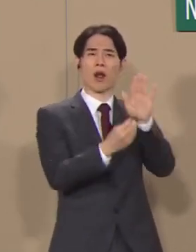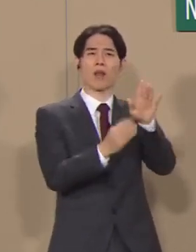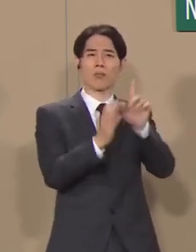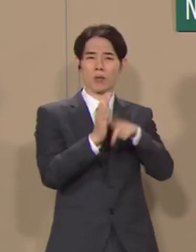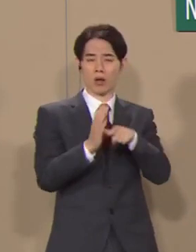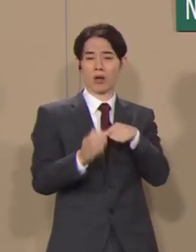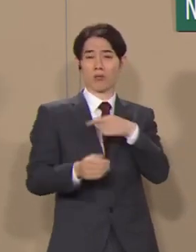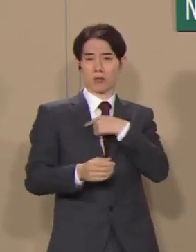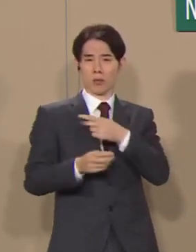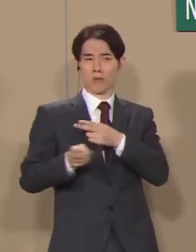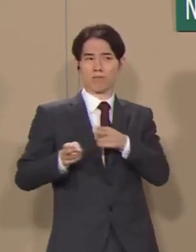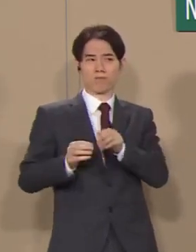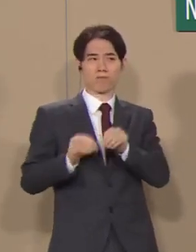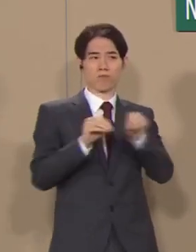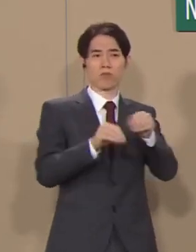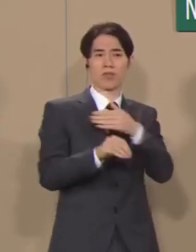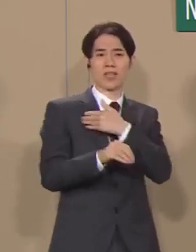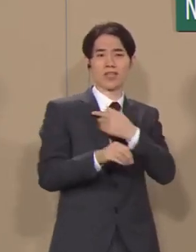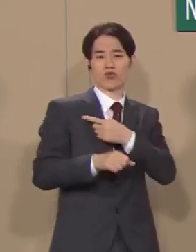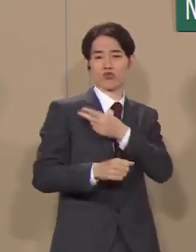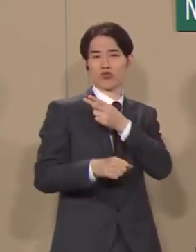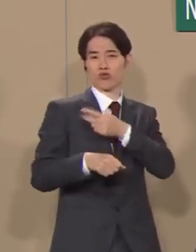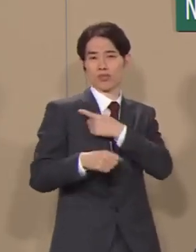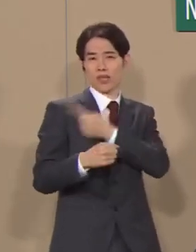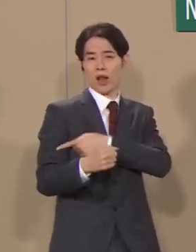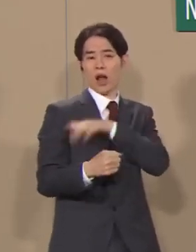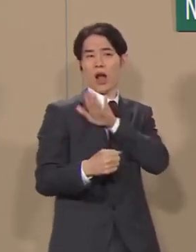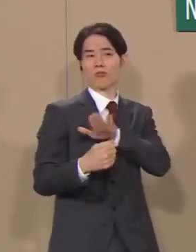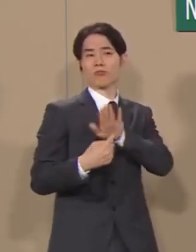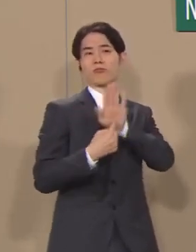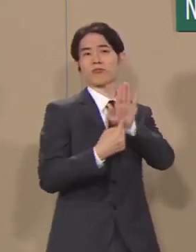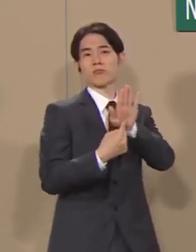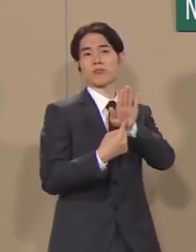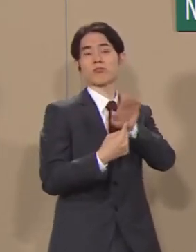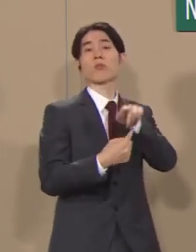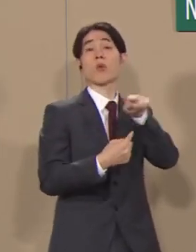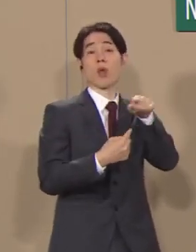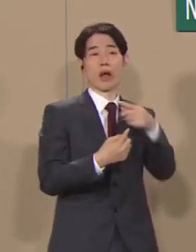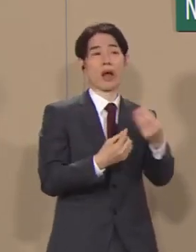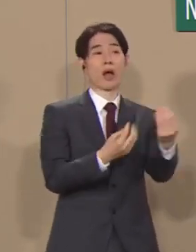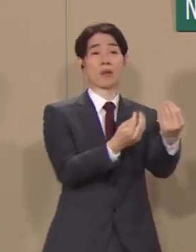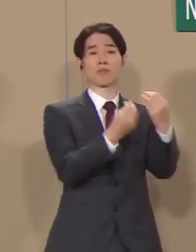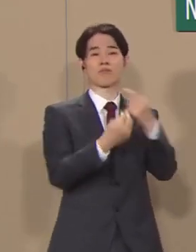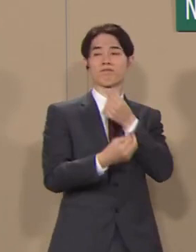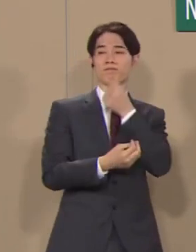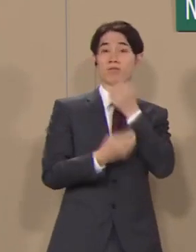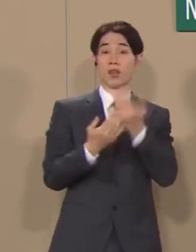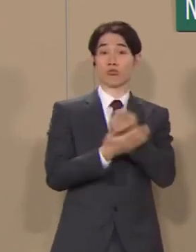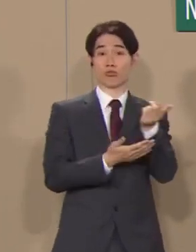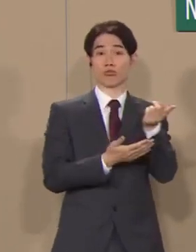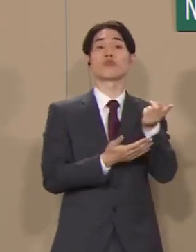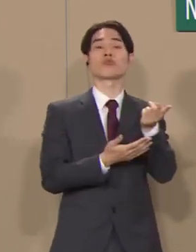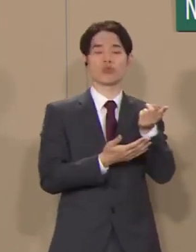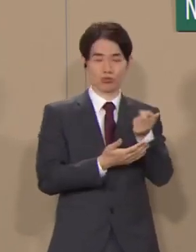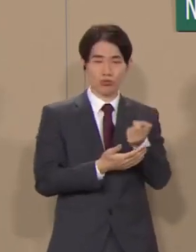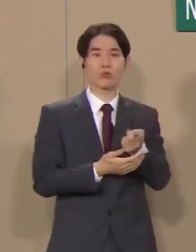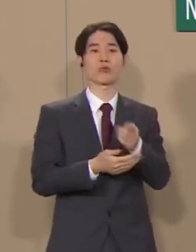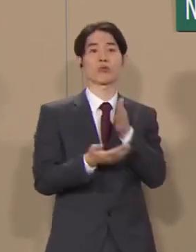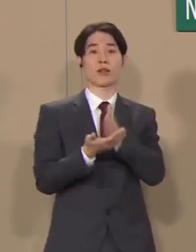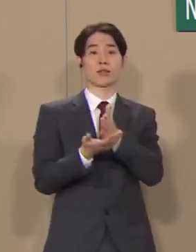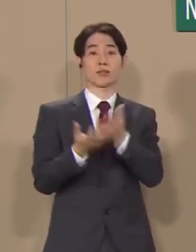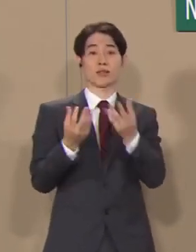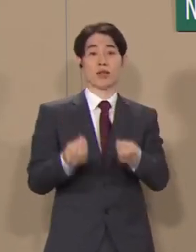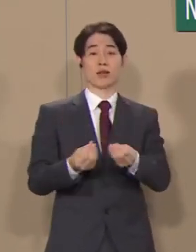基地を攻撃するの能力を保有していることこそが第一撃をさせない抑止力になるとおっしゃいまし